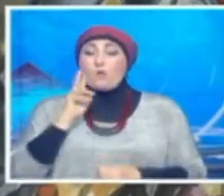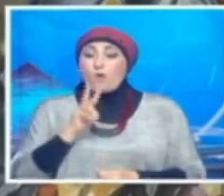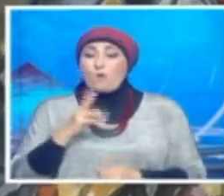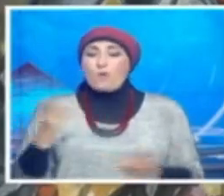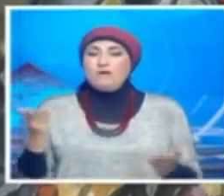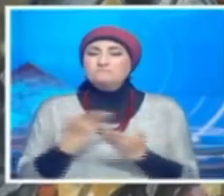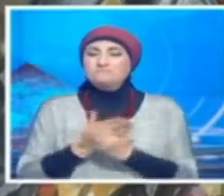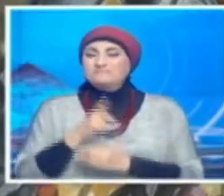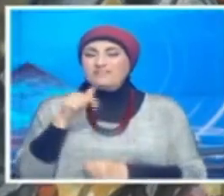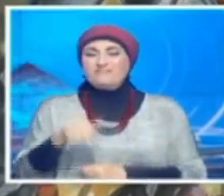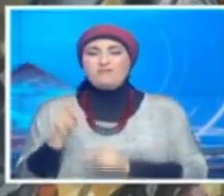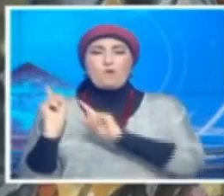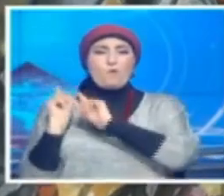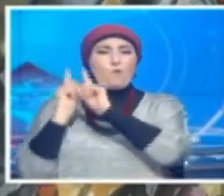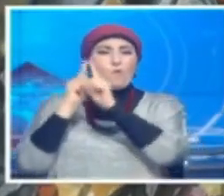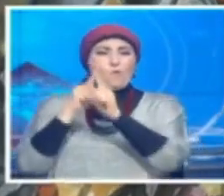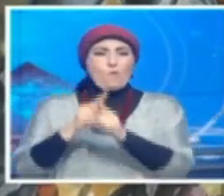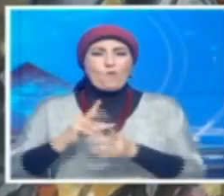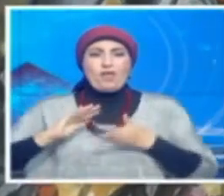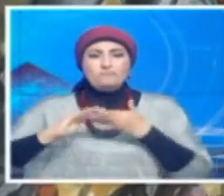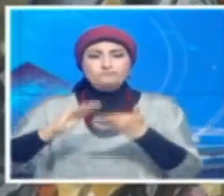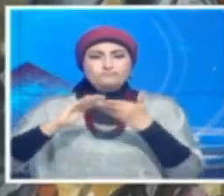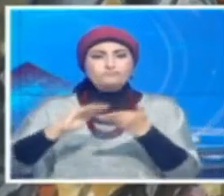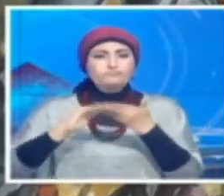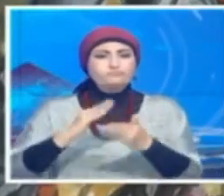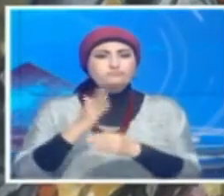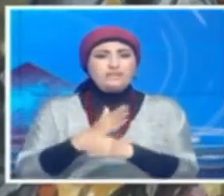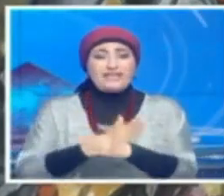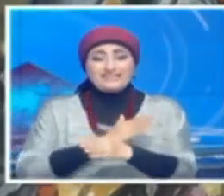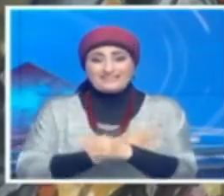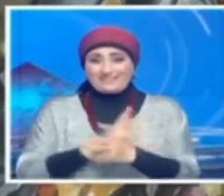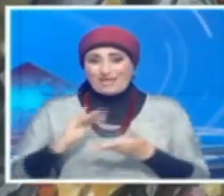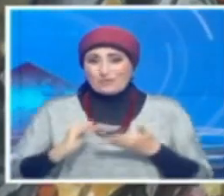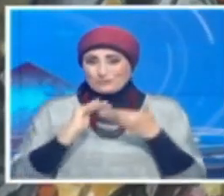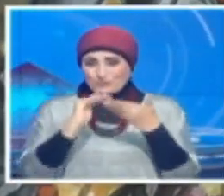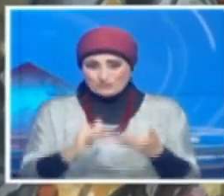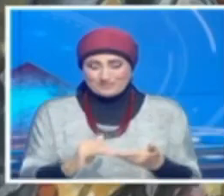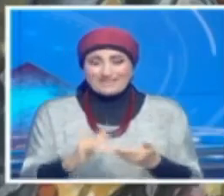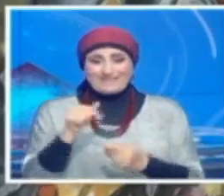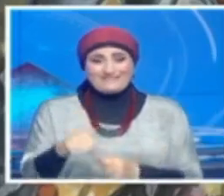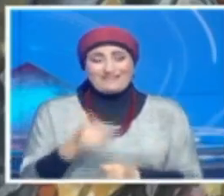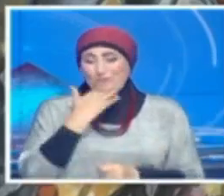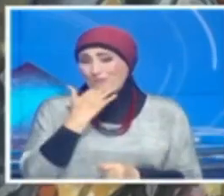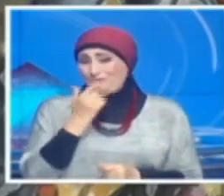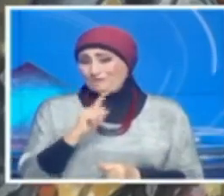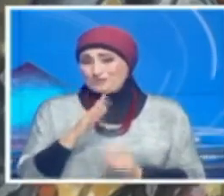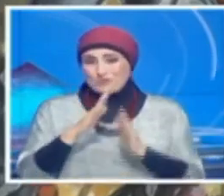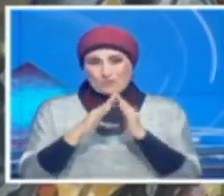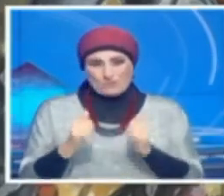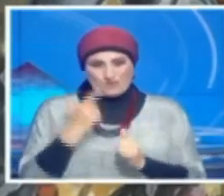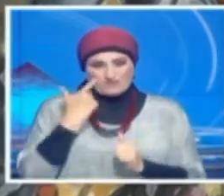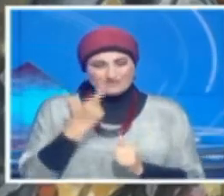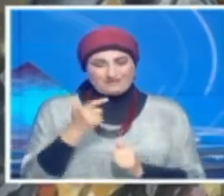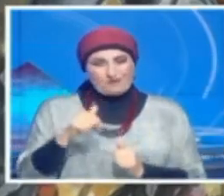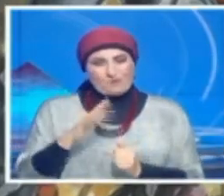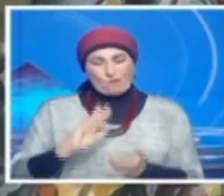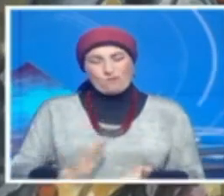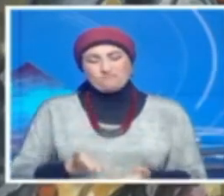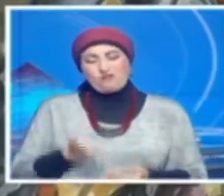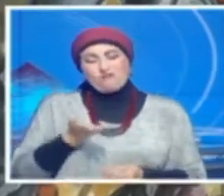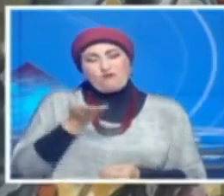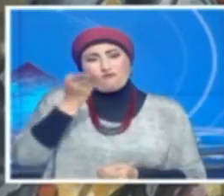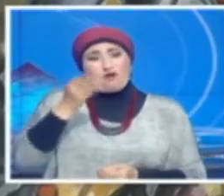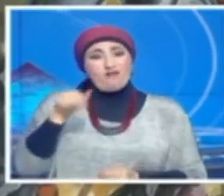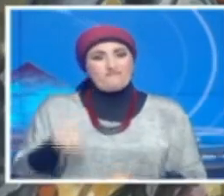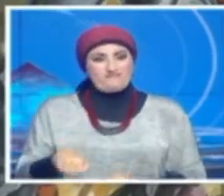وتعودهم معنويا وماديا عن أوقات اجتهادهم التي لولاها ما حافظت مصر على تربع عرش قوتها